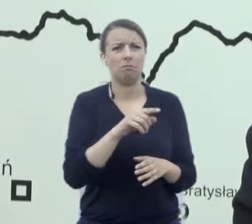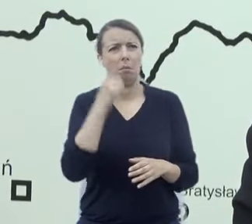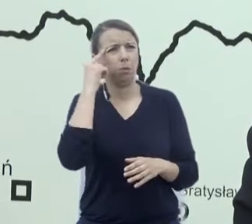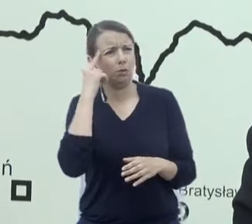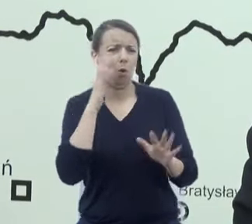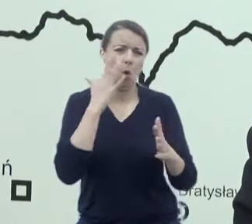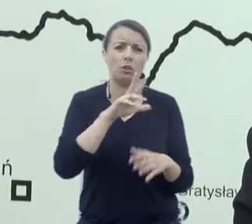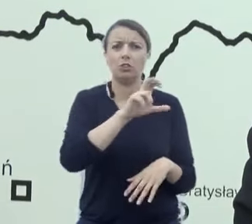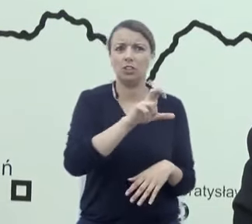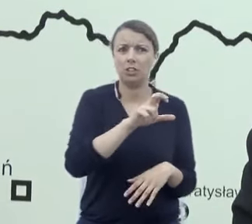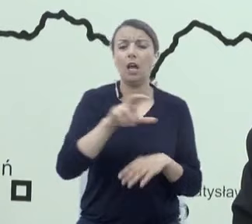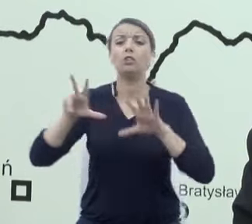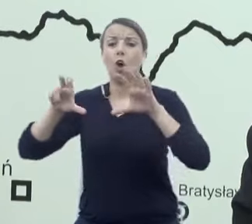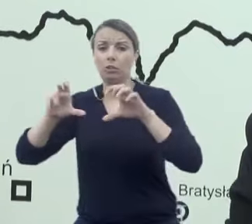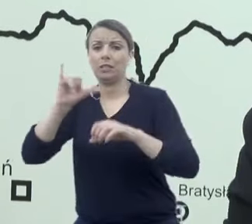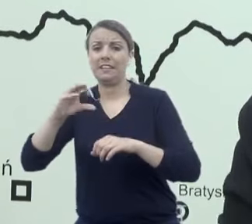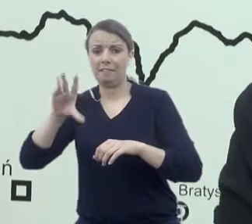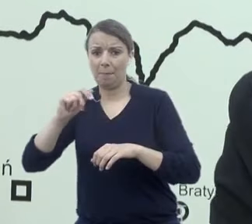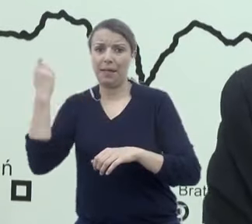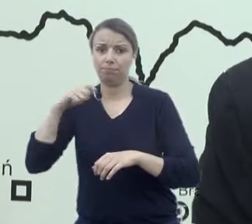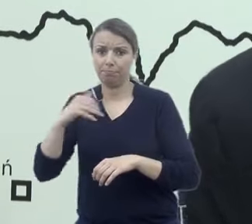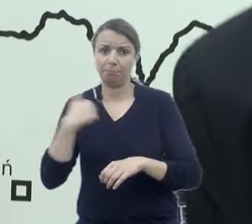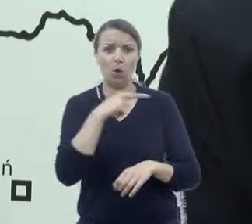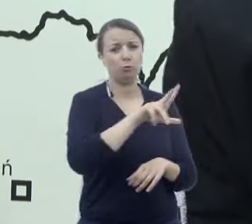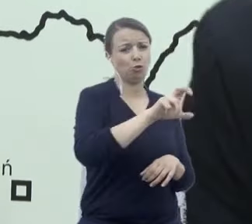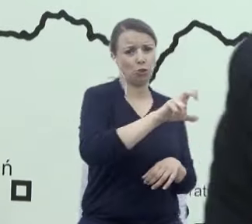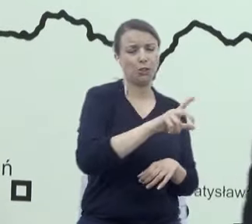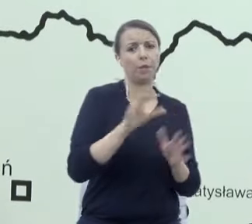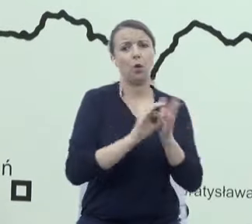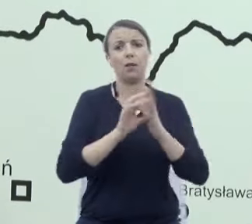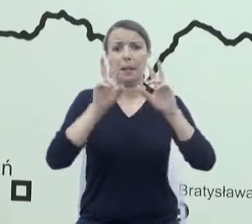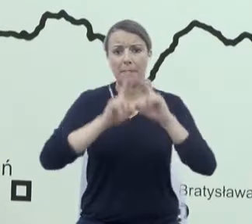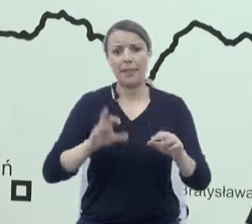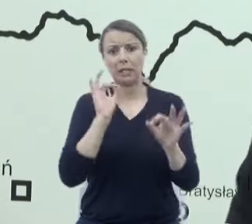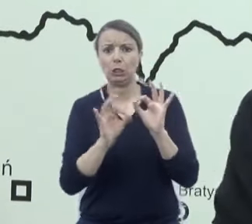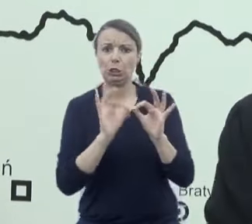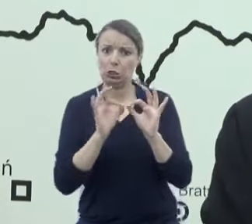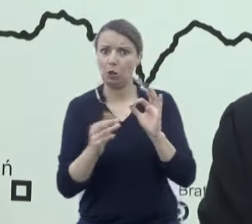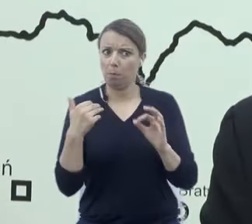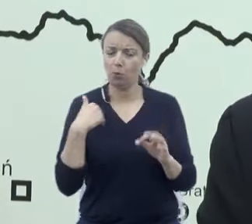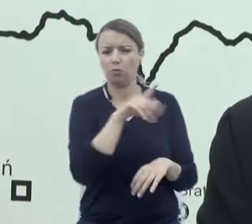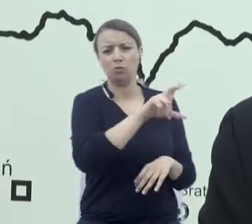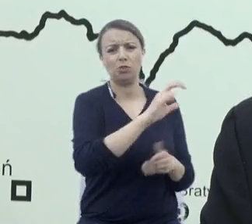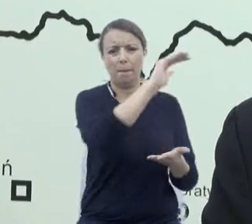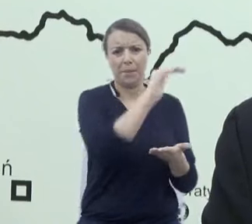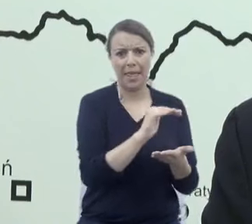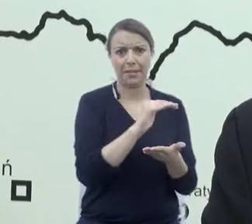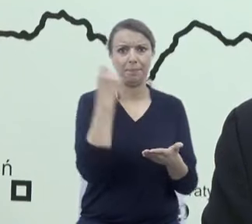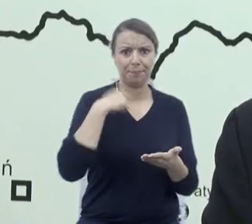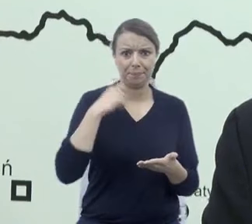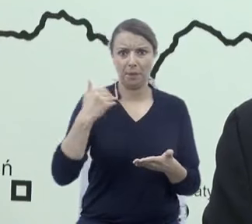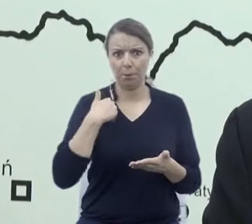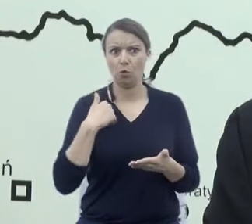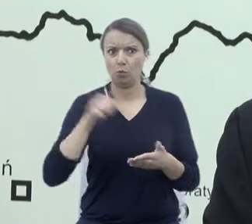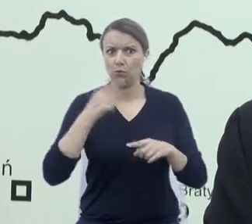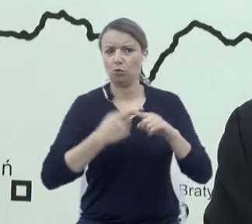a 800 w Jedwabnym maksymalnie. Tak jak wyliczaliśmy te badania, ilu mogło być tam obecnych, tu muszę troszeczkę